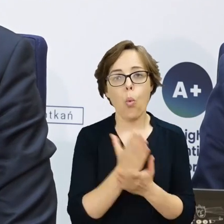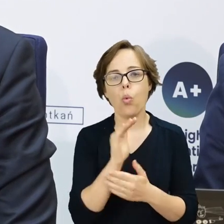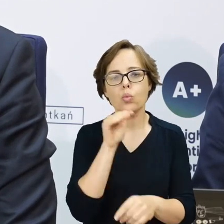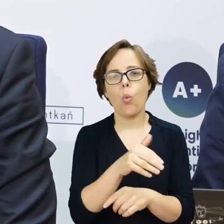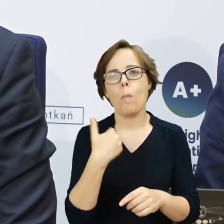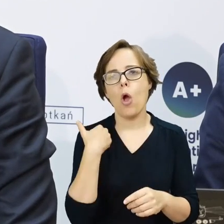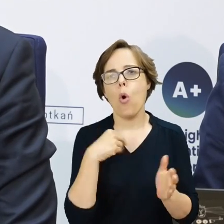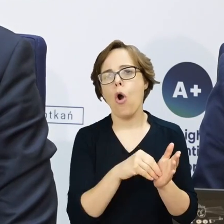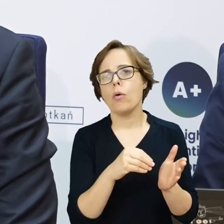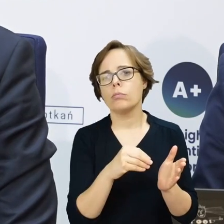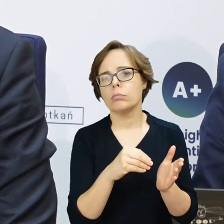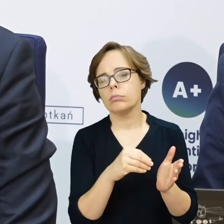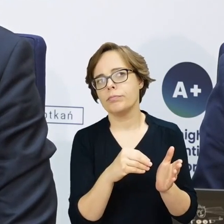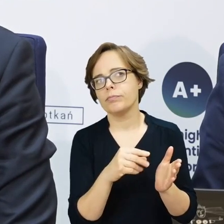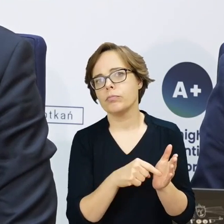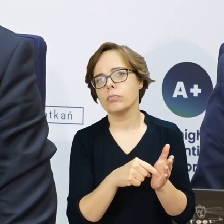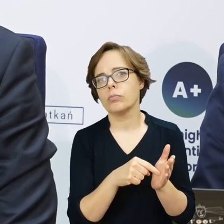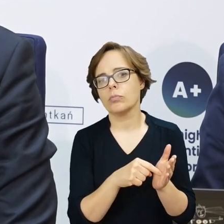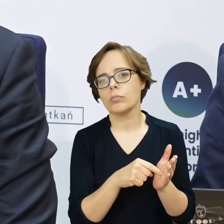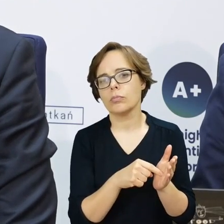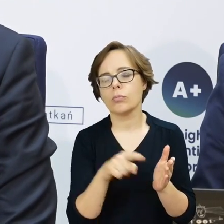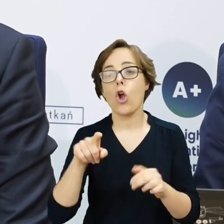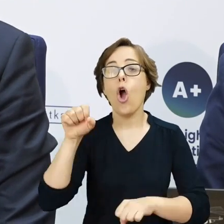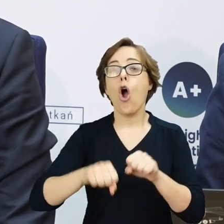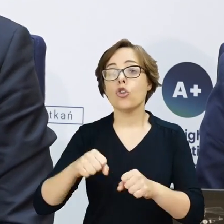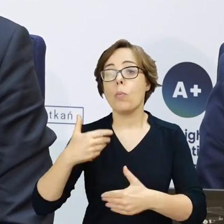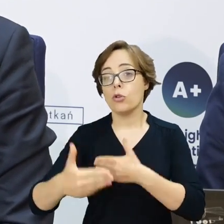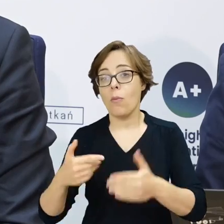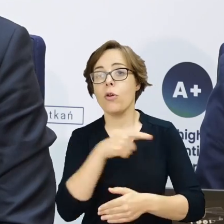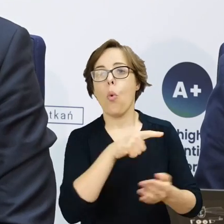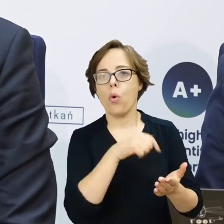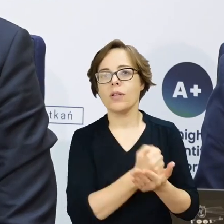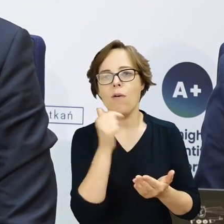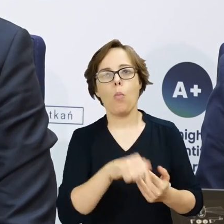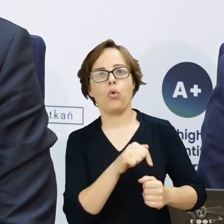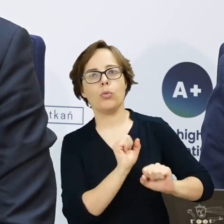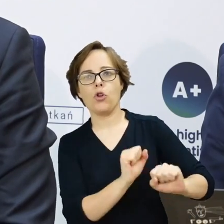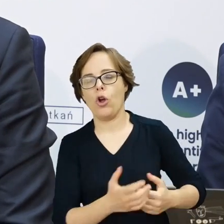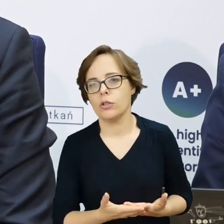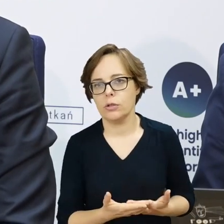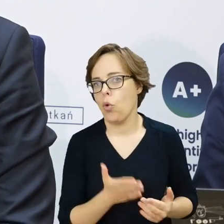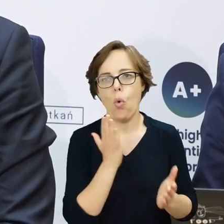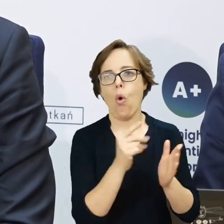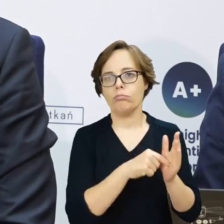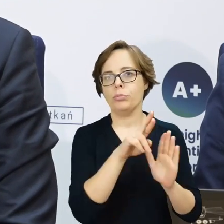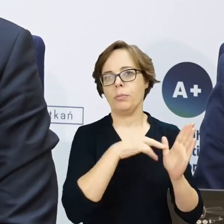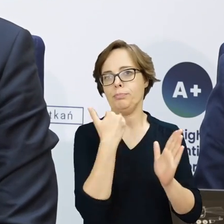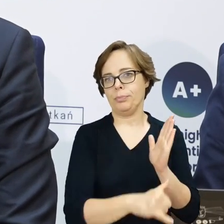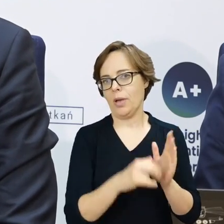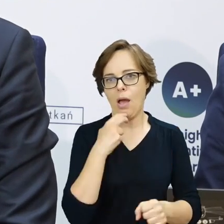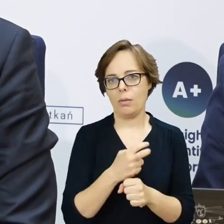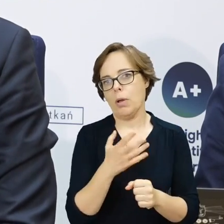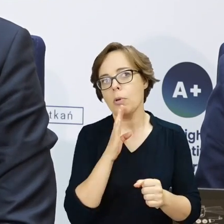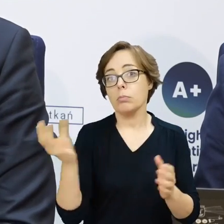jako chronioną w postępowaniu sądowym. Można dyskutować, ja osobiście poddaję to